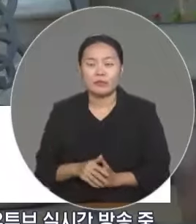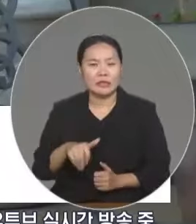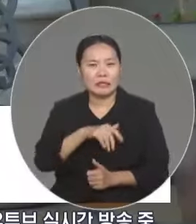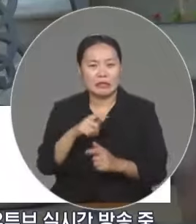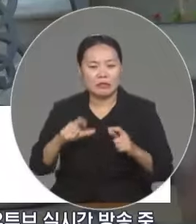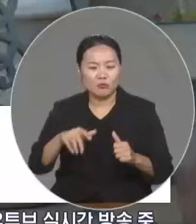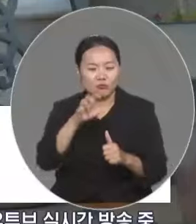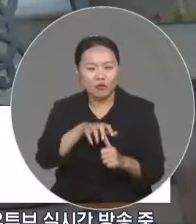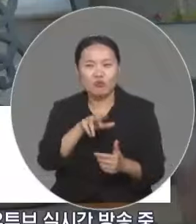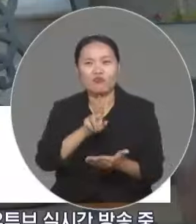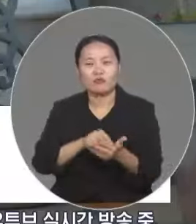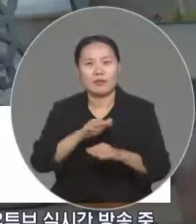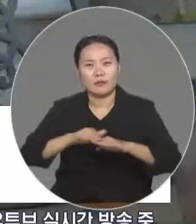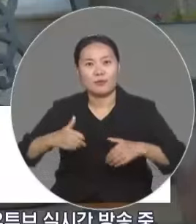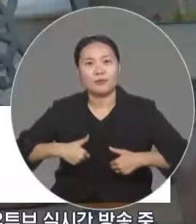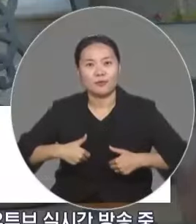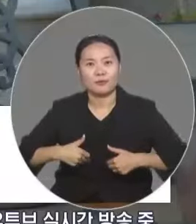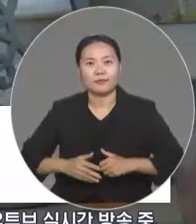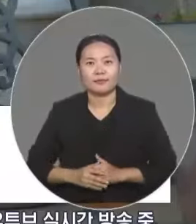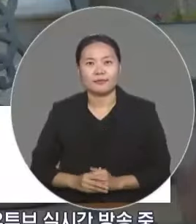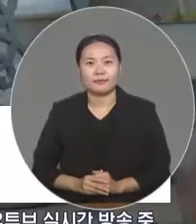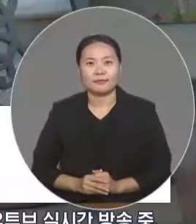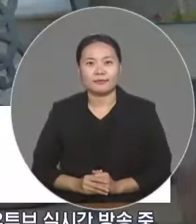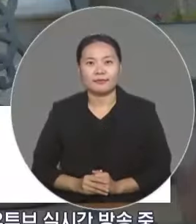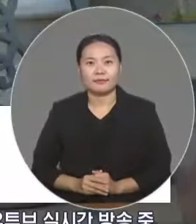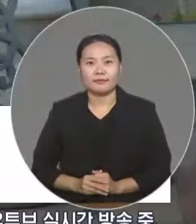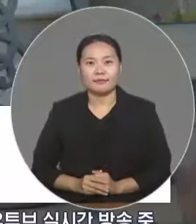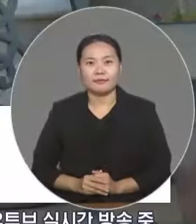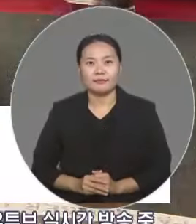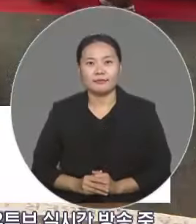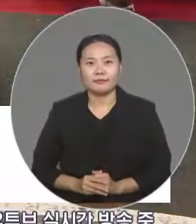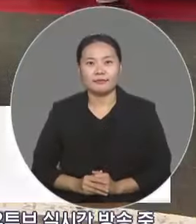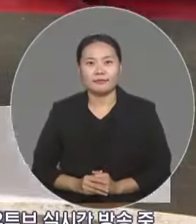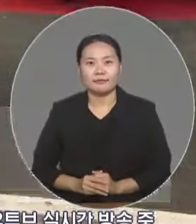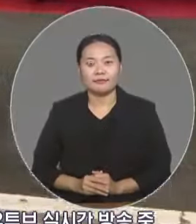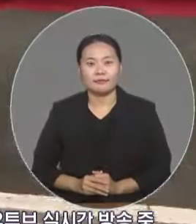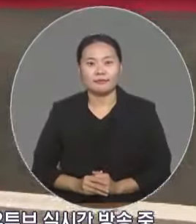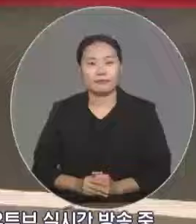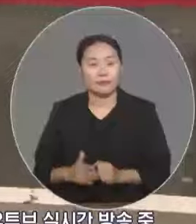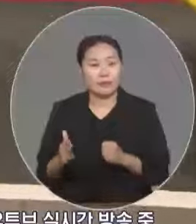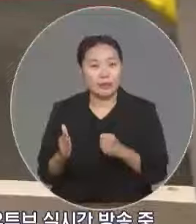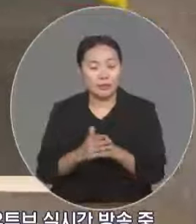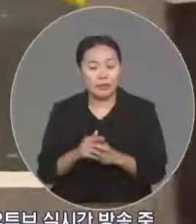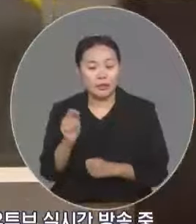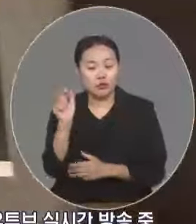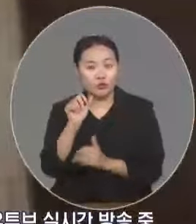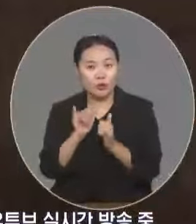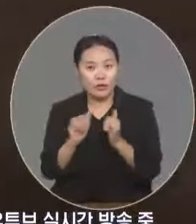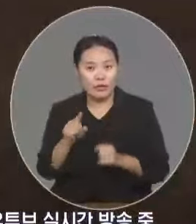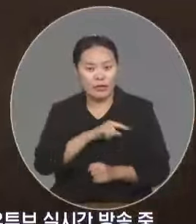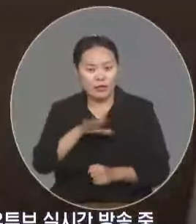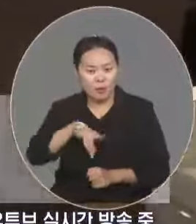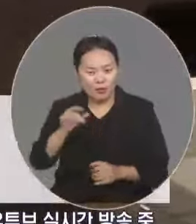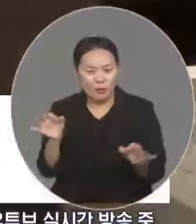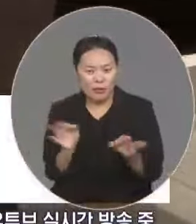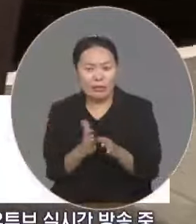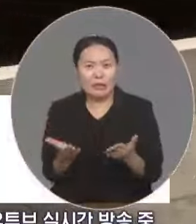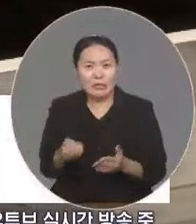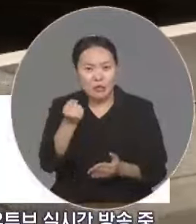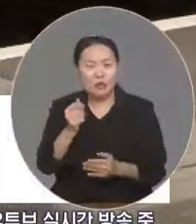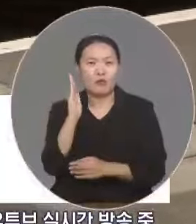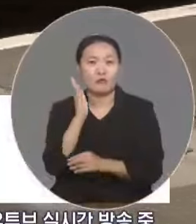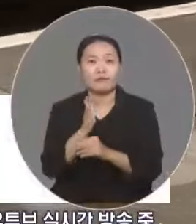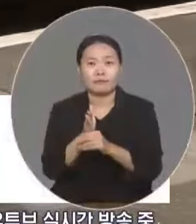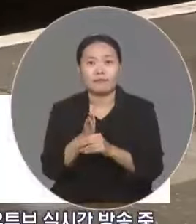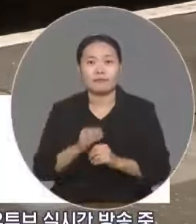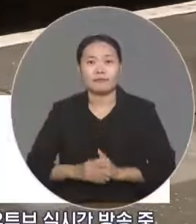So these issues of local regulation have to be worked out. So until... 이 때문에 택시 기사는 가장 먼저 사라질 직업으로